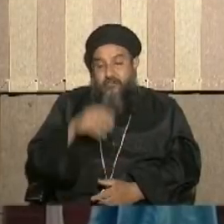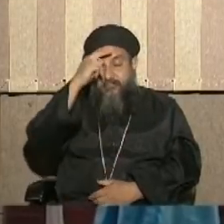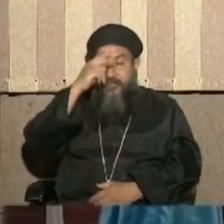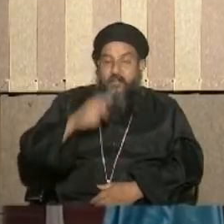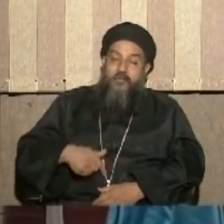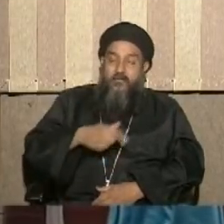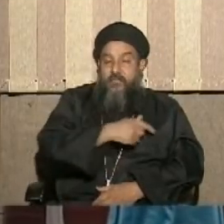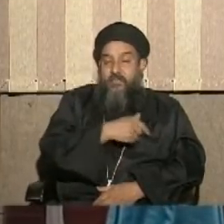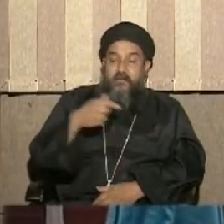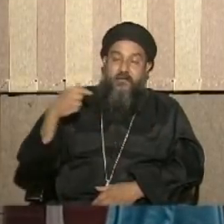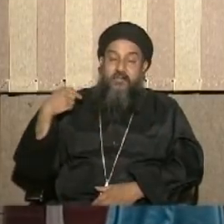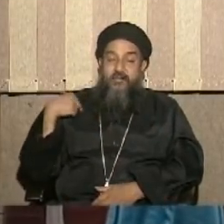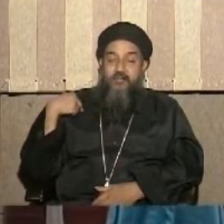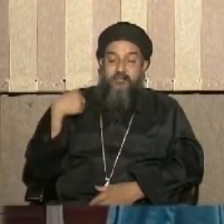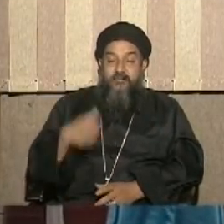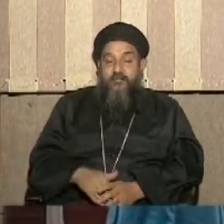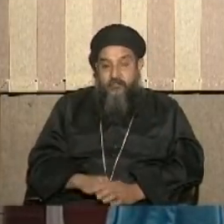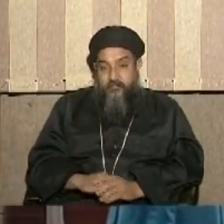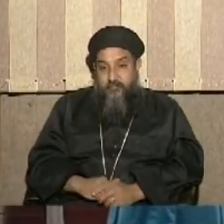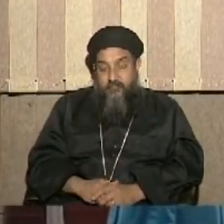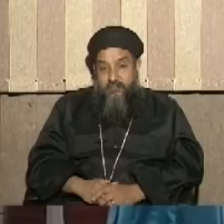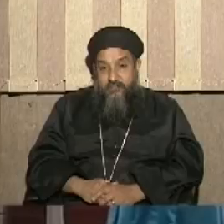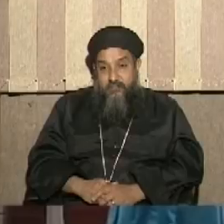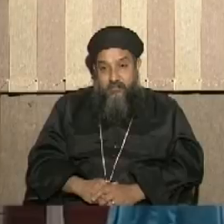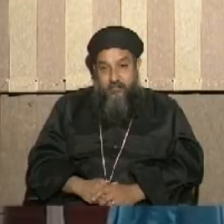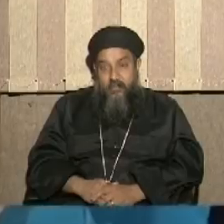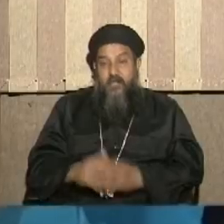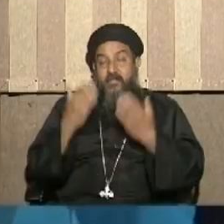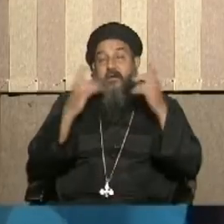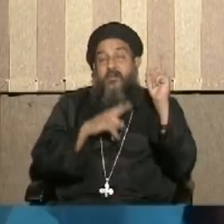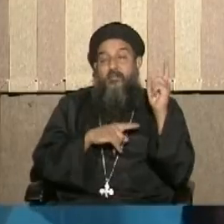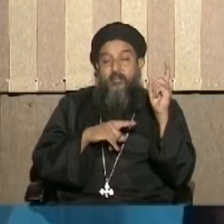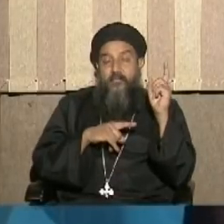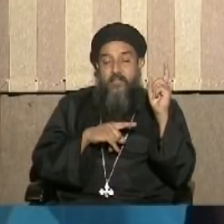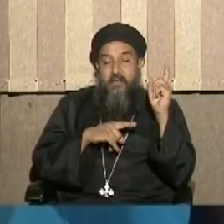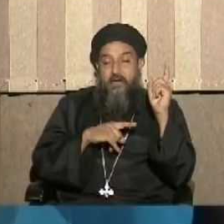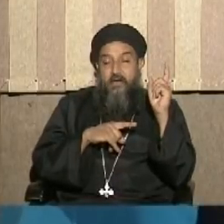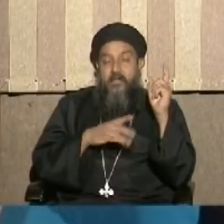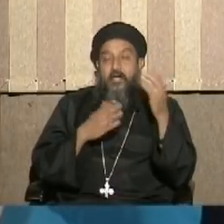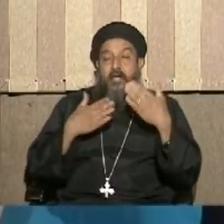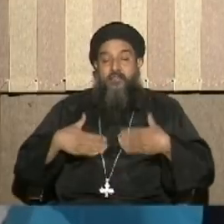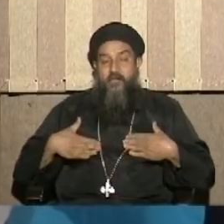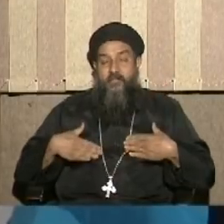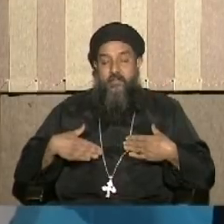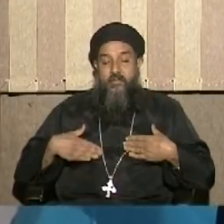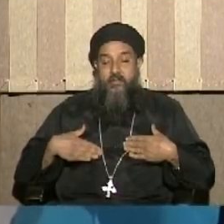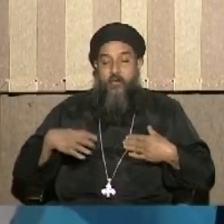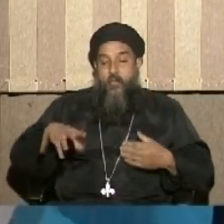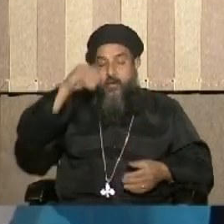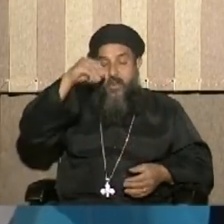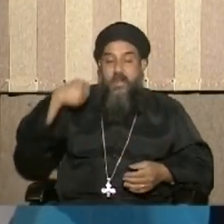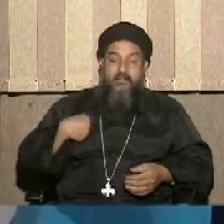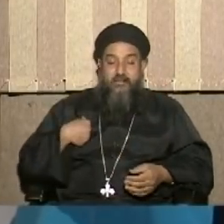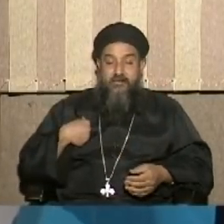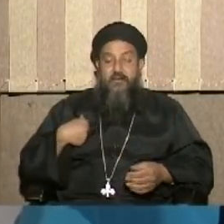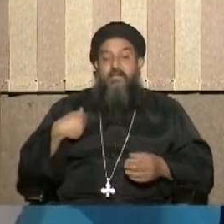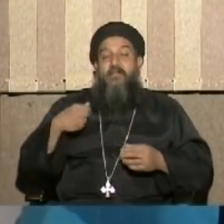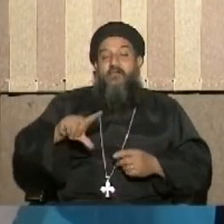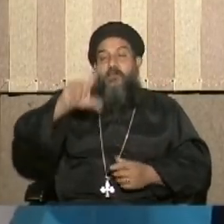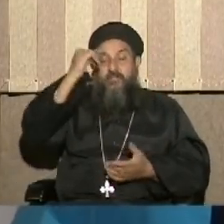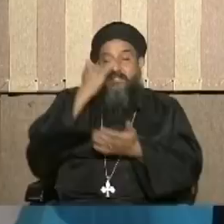بسم الآب والابن والروح القدس الإله الواحد آمين. يا ربي وحبيبي